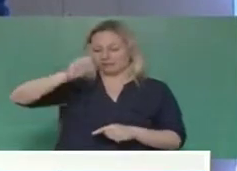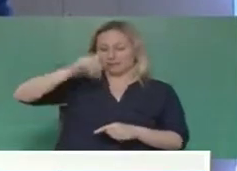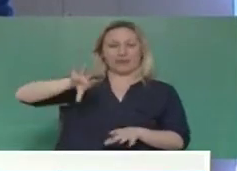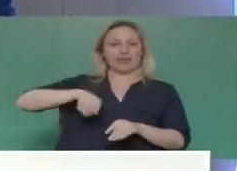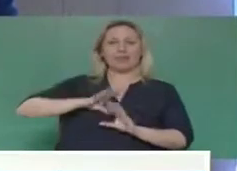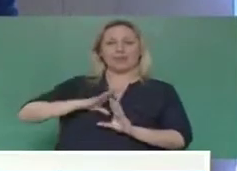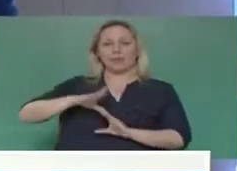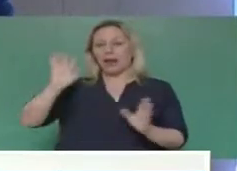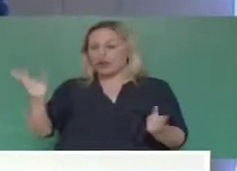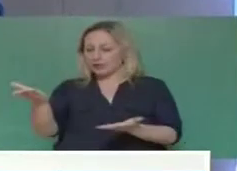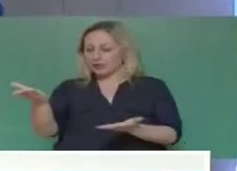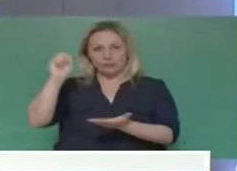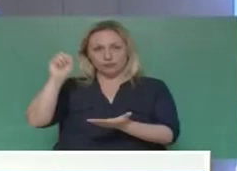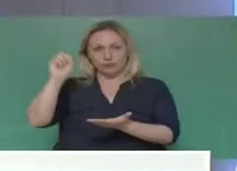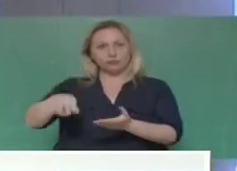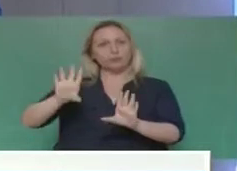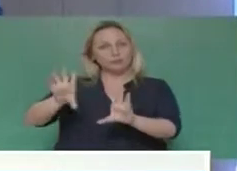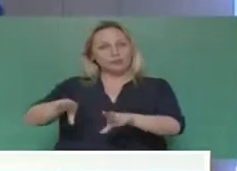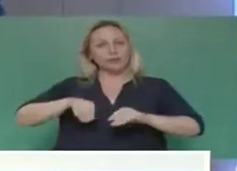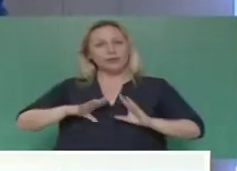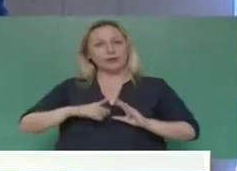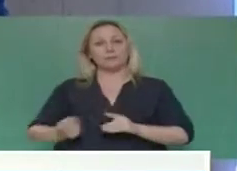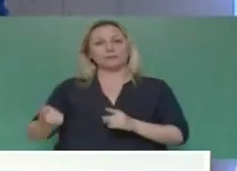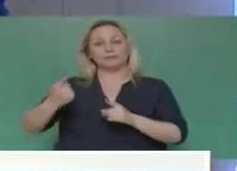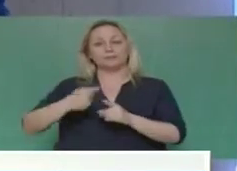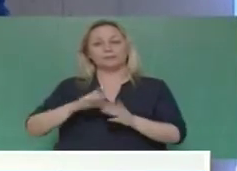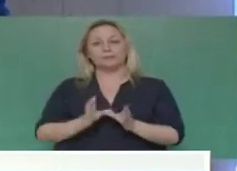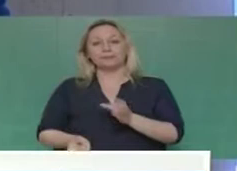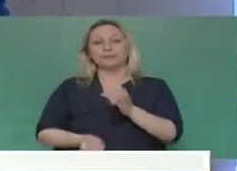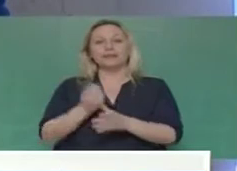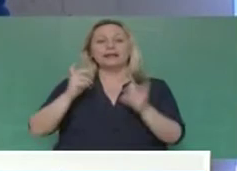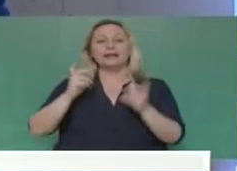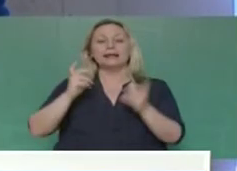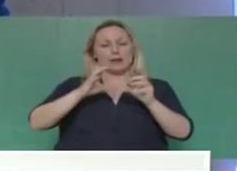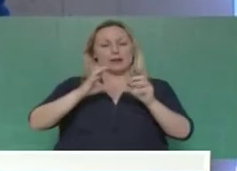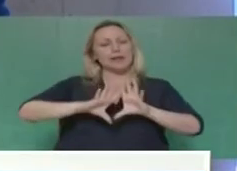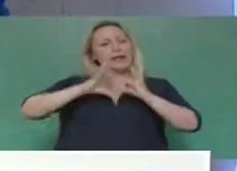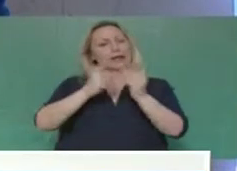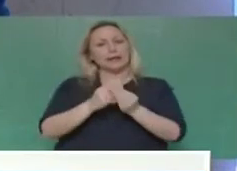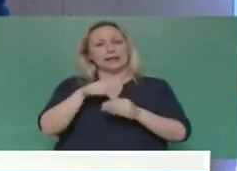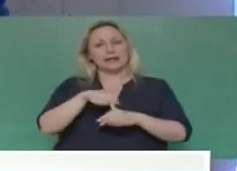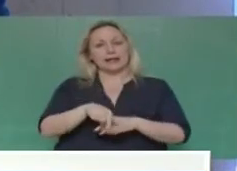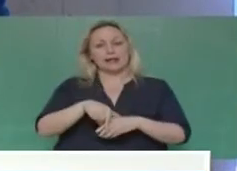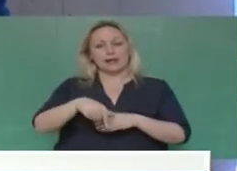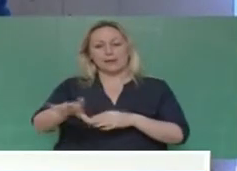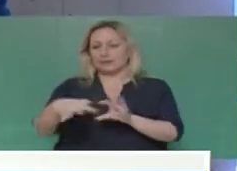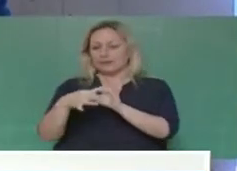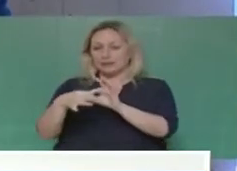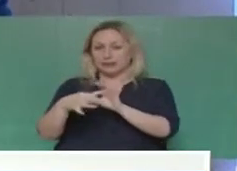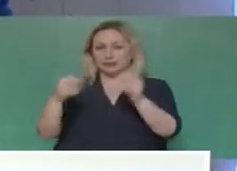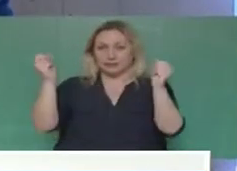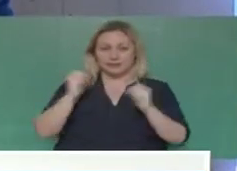Και η Νέα Δημοκρατία, αν θέλετε, πιο πέρα το απέδειξε στην πράξη, στην κεντρική πολιτική σκηνή και το πλήρωσε και ακριβά. Αλλά συνεργασίες με το